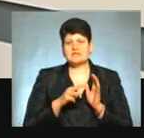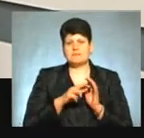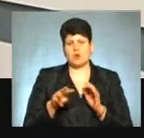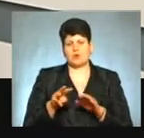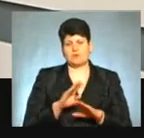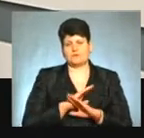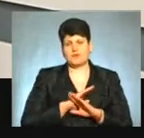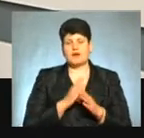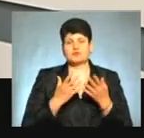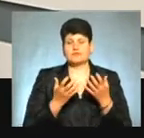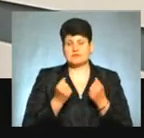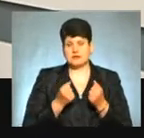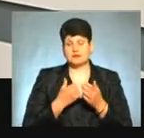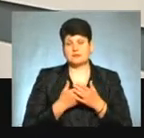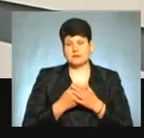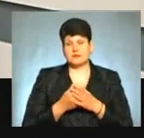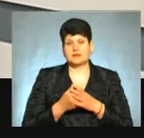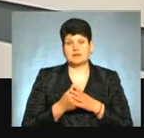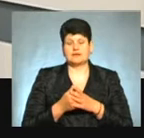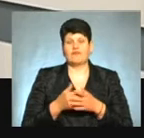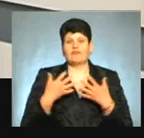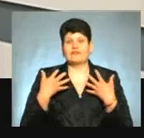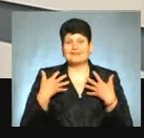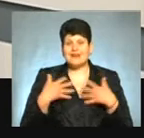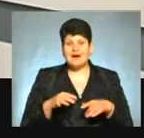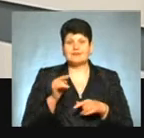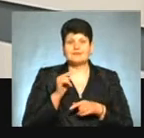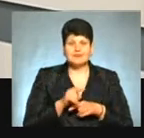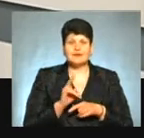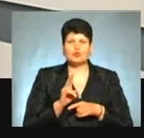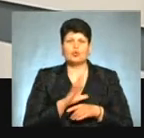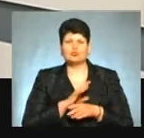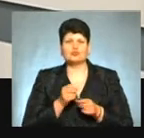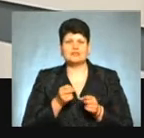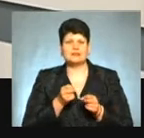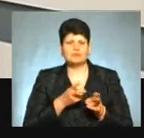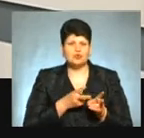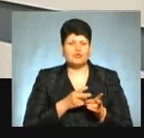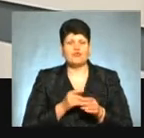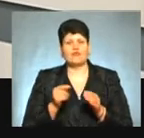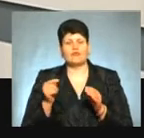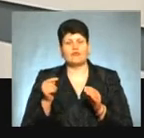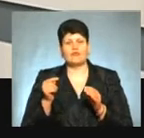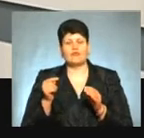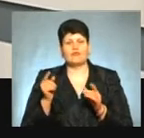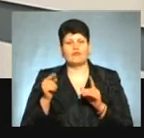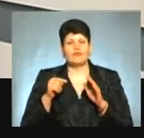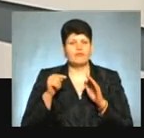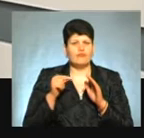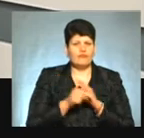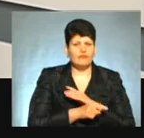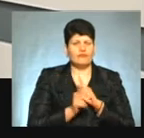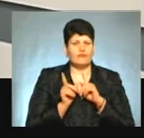А якщо взяти до уваги демографічні втрати тих, що були депортовані, виїхали, загинули від голоду, хворі, то